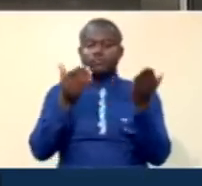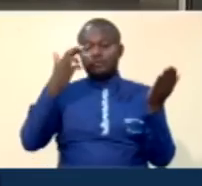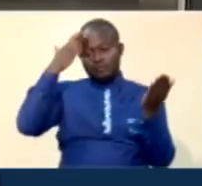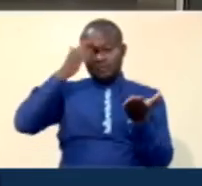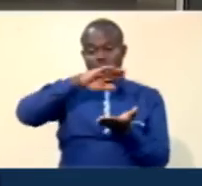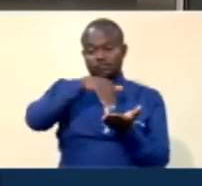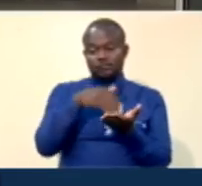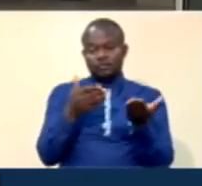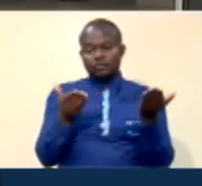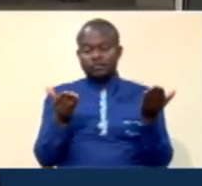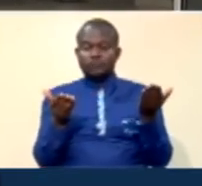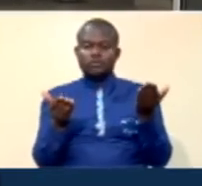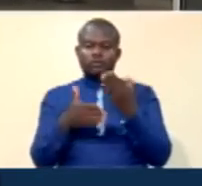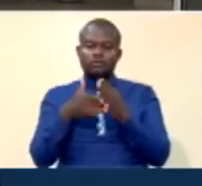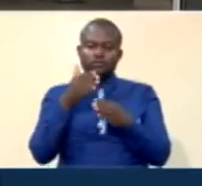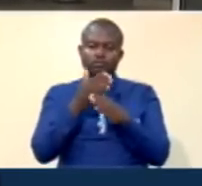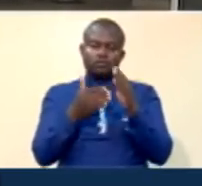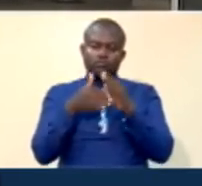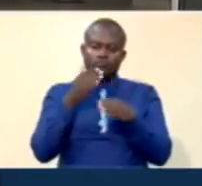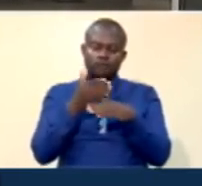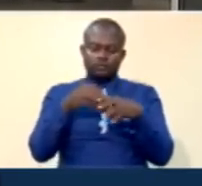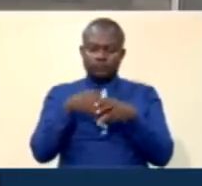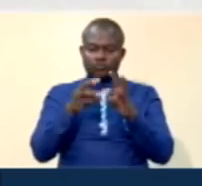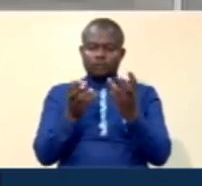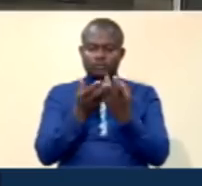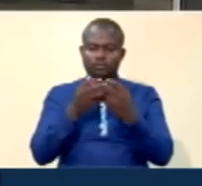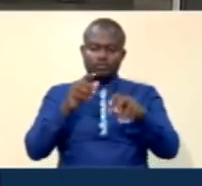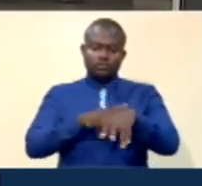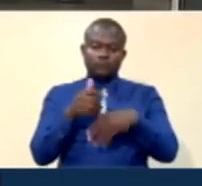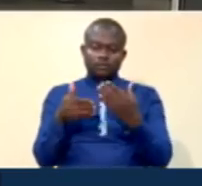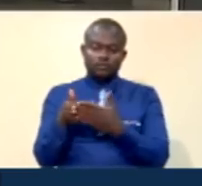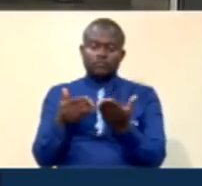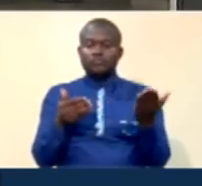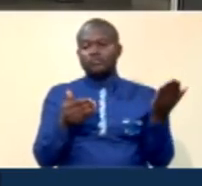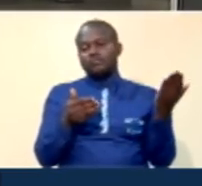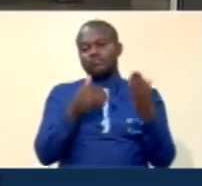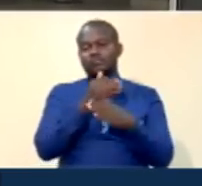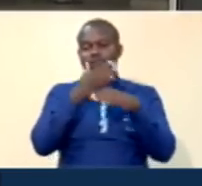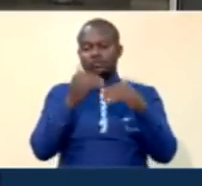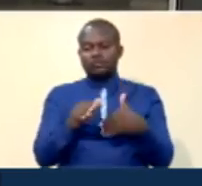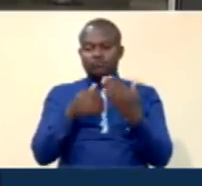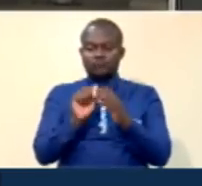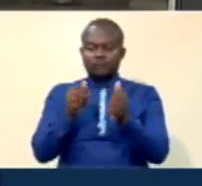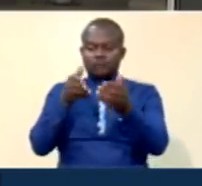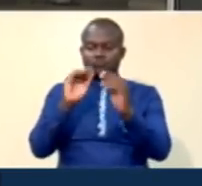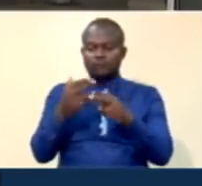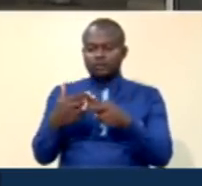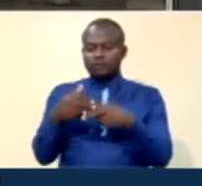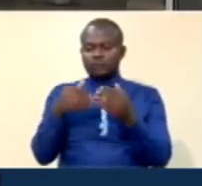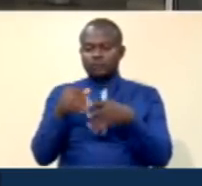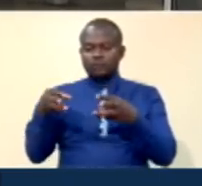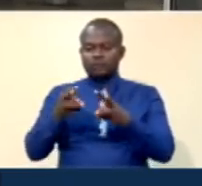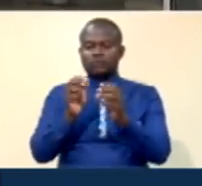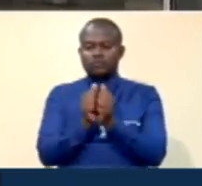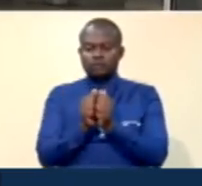nzibutso, kubaka mu buryo bugezweho. Minisiteri rero ikabikurikiranira hafi ku